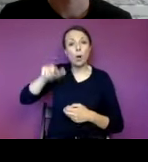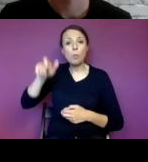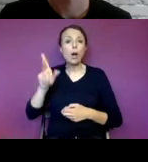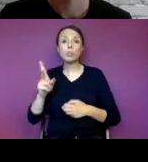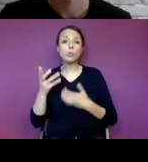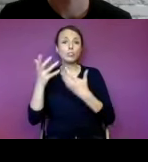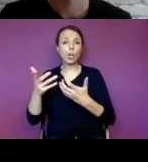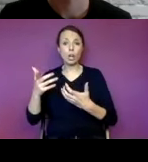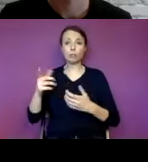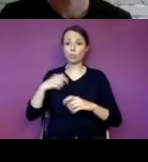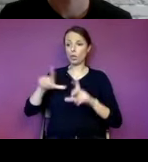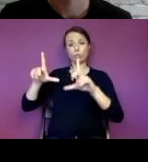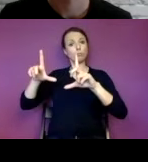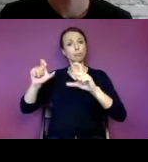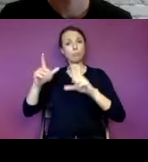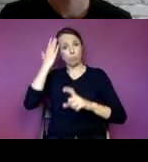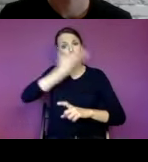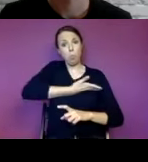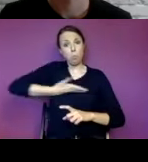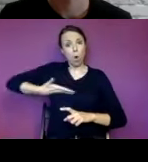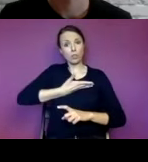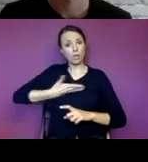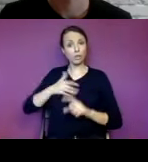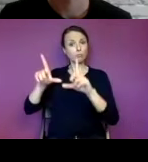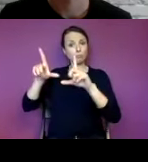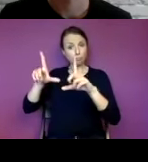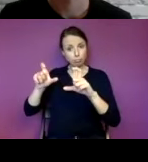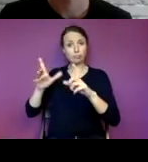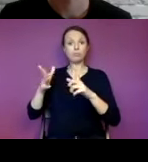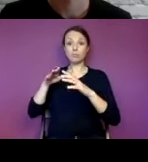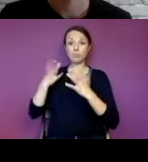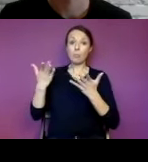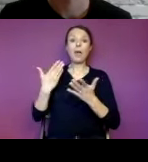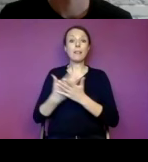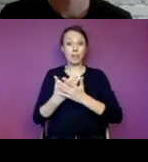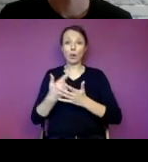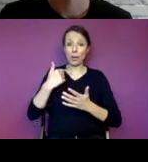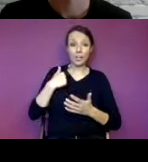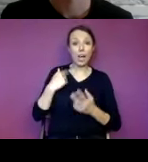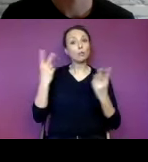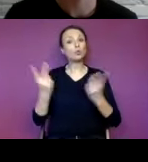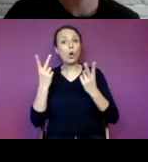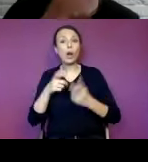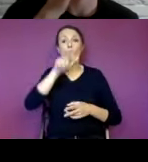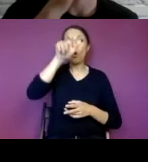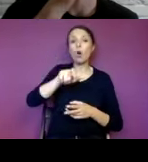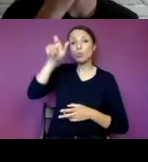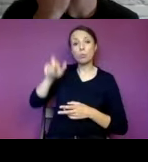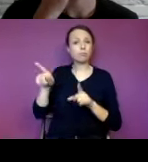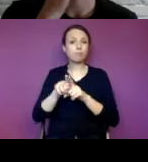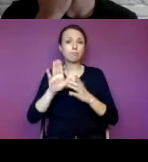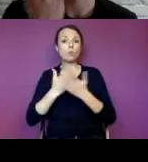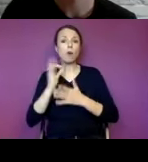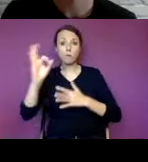jak wykonanie portretu fotograficznego. Więc prowadząc Wędrowny Zakład Fotograficzny zatrzymywałam się obok tych domów, czy wręcz właśnie